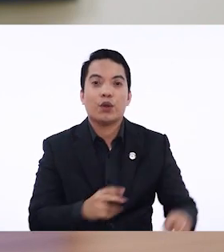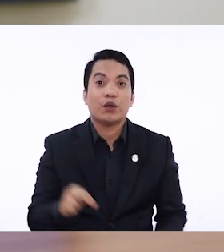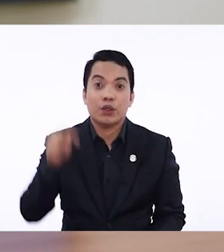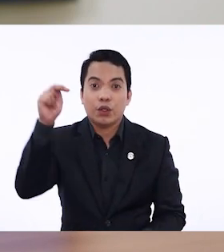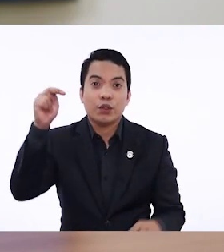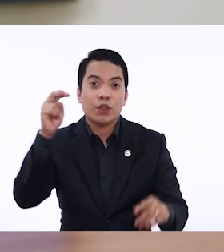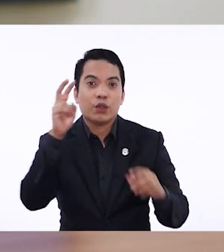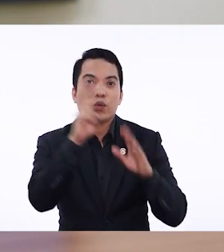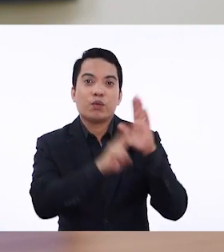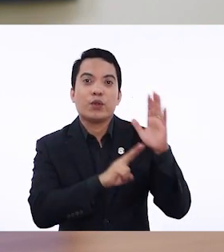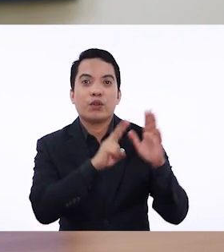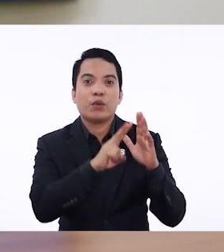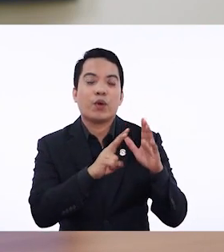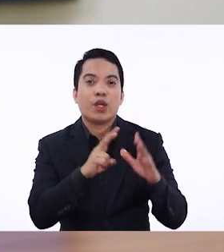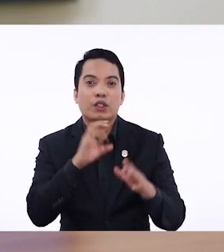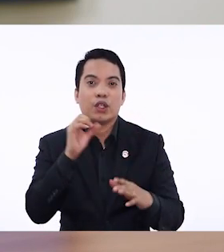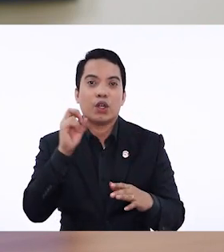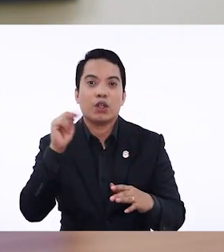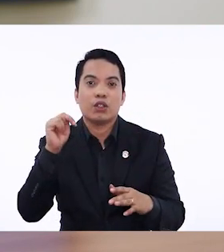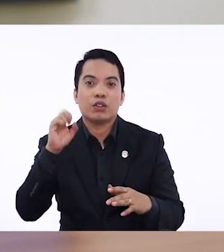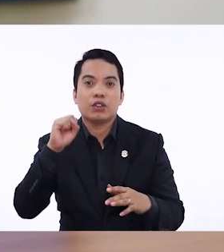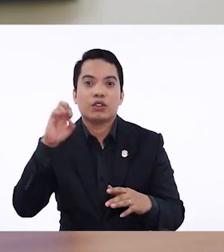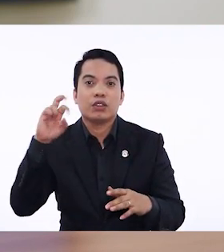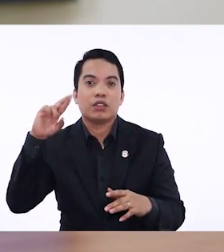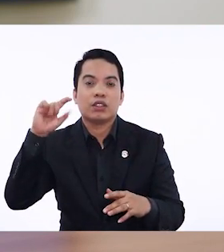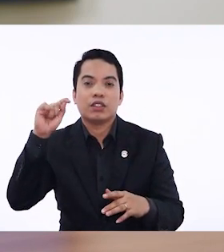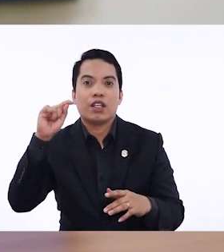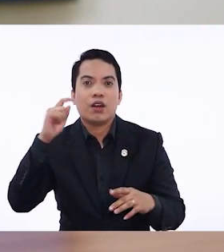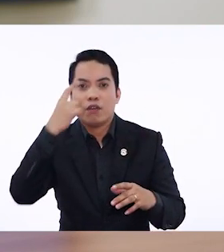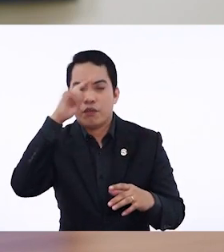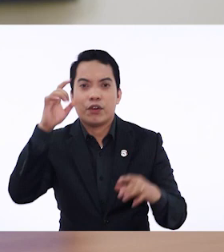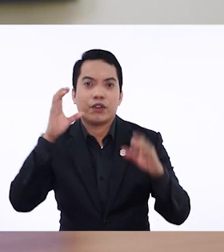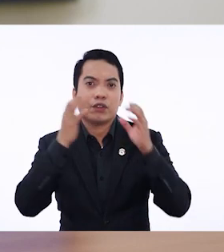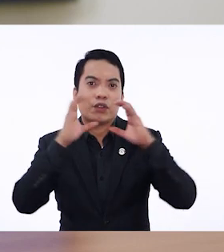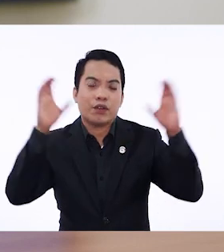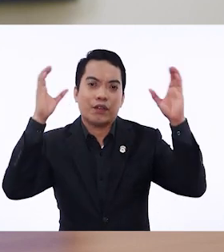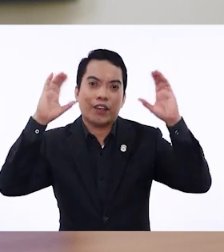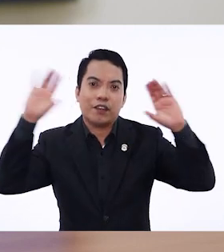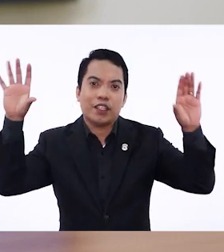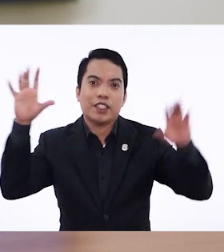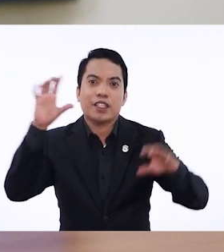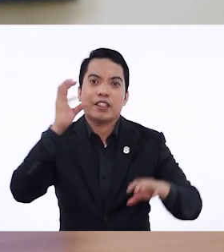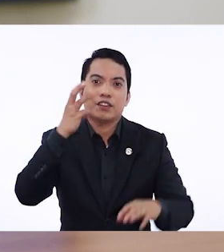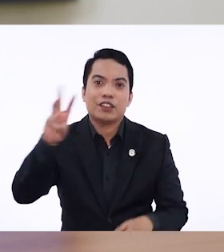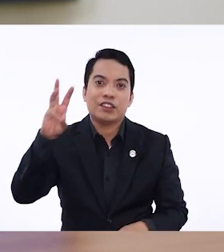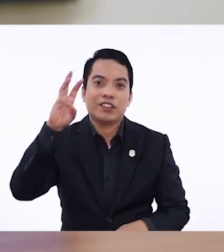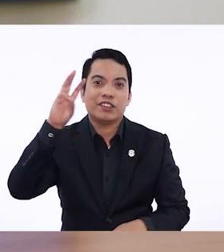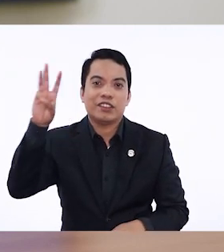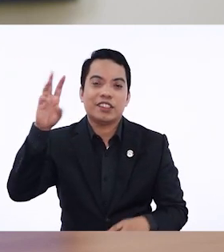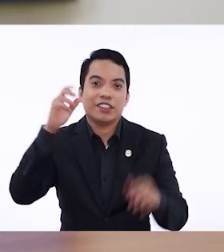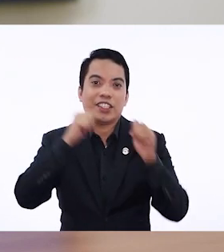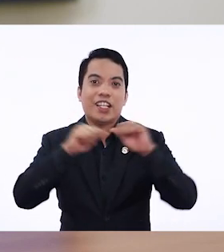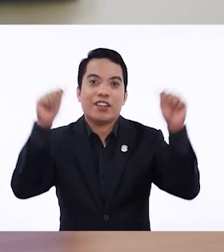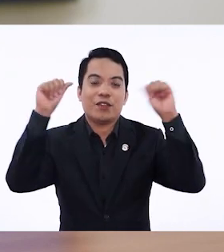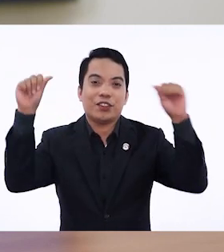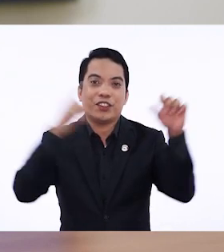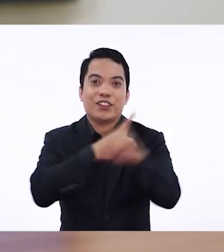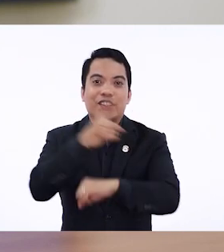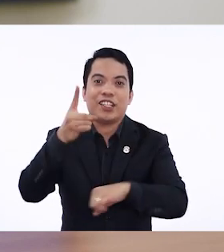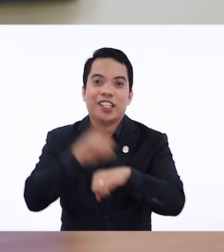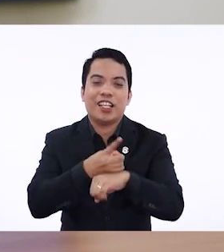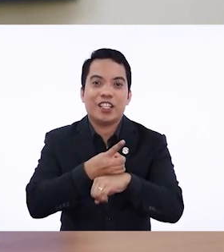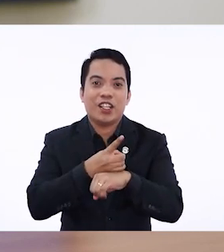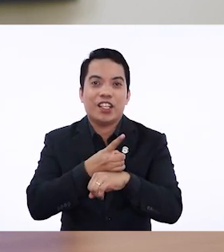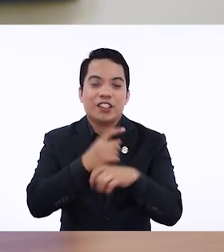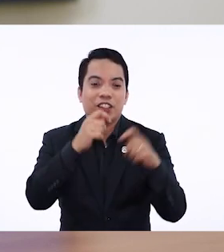isinagawang virtual concert bilang paggunita sa 66th na anibersaryo ng kanilang distrito.